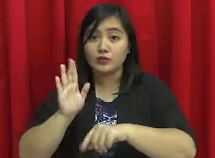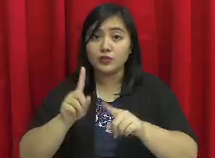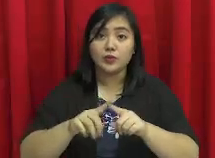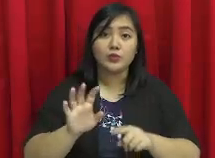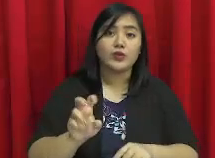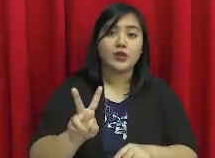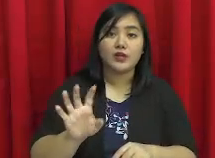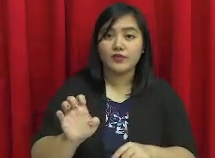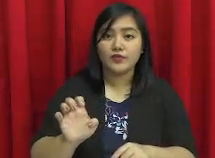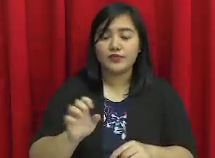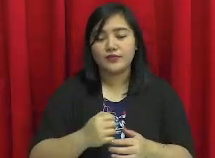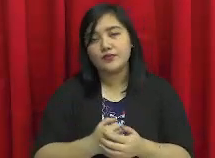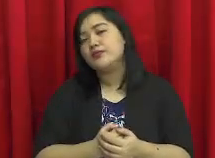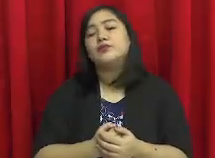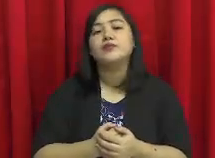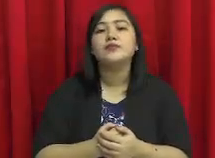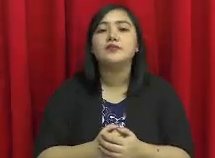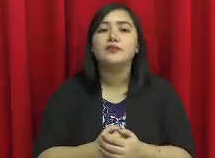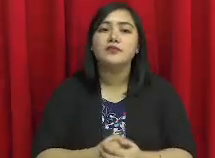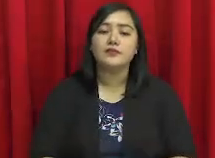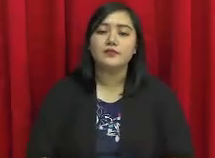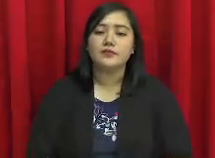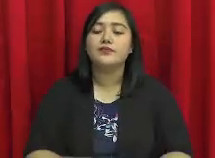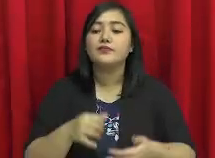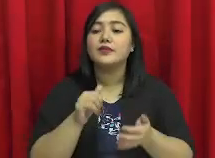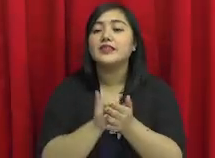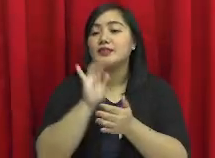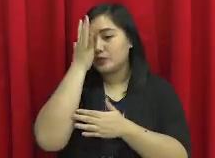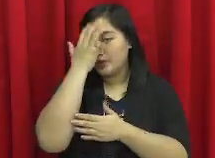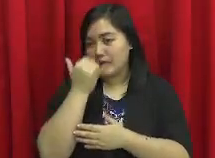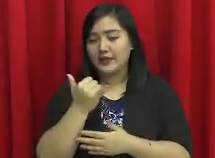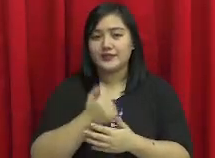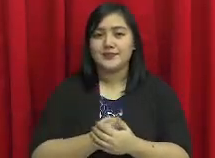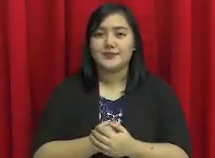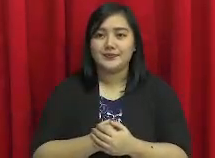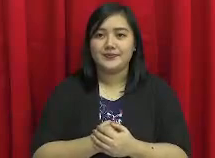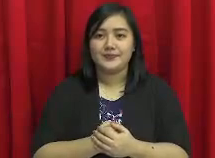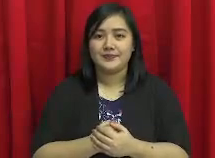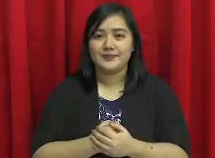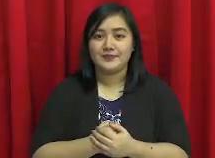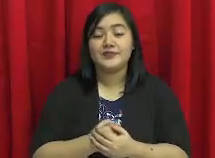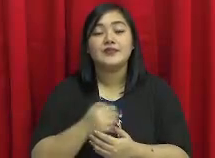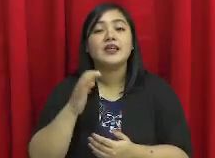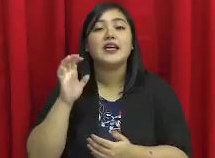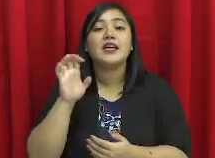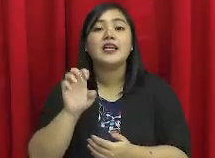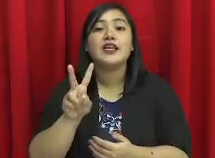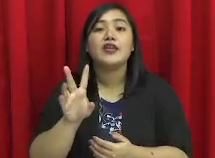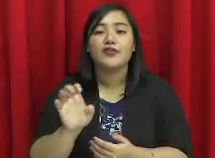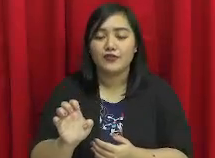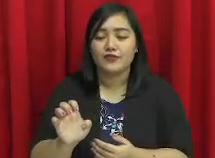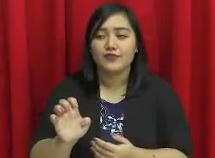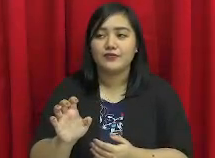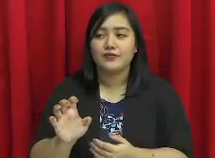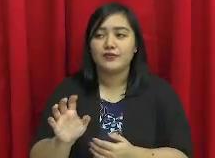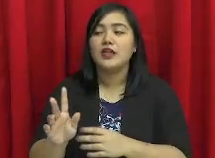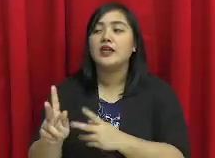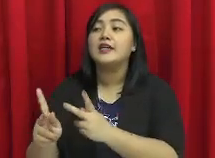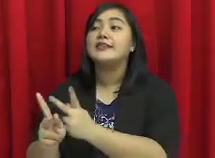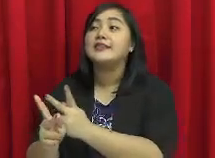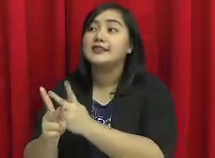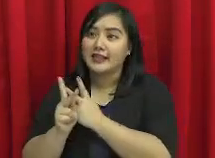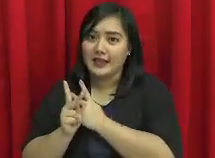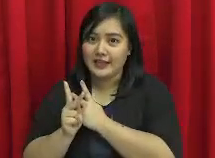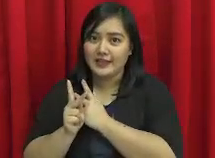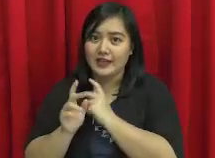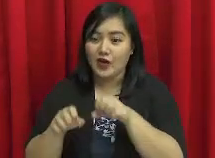see? Walang nagsaway kaya ayun, na tumanggap sa alok ng kaaway. Yun. You see that?